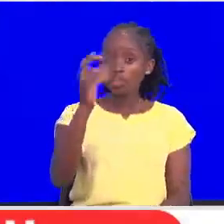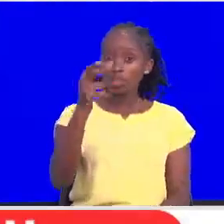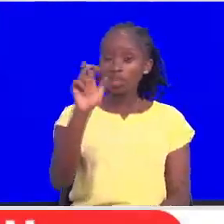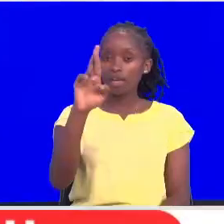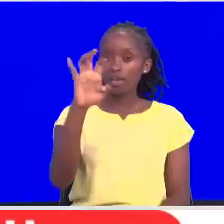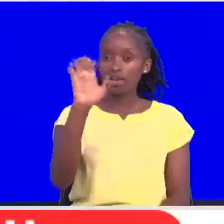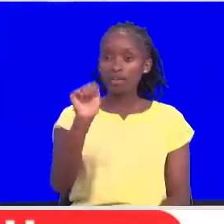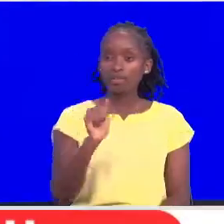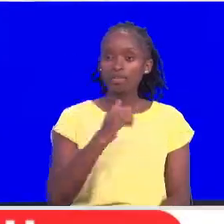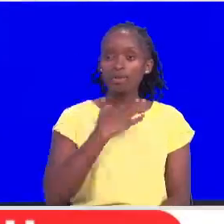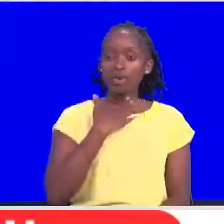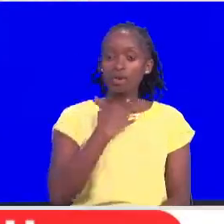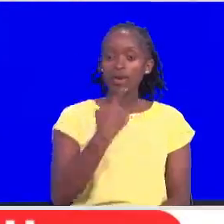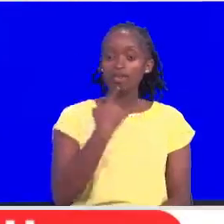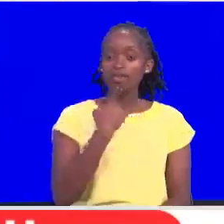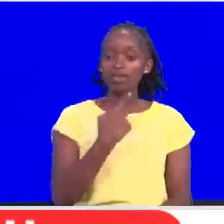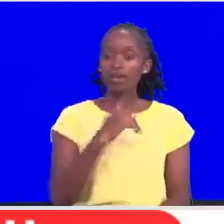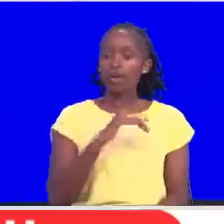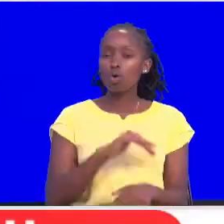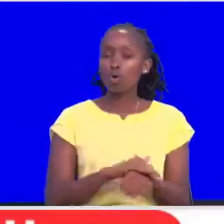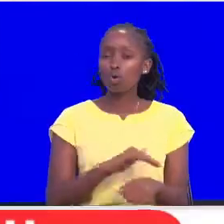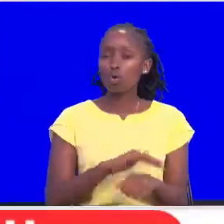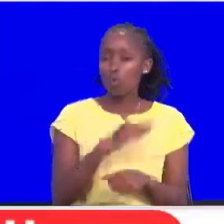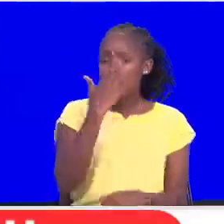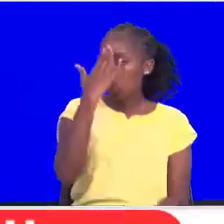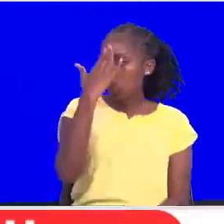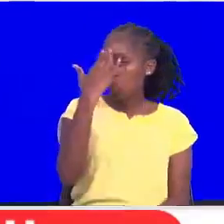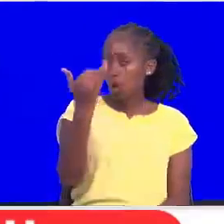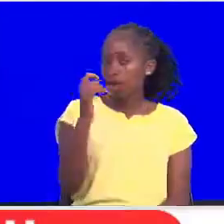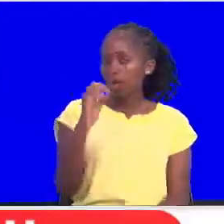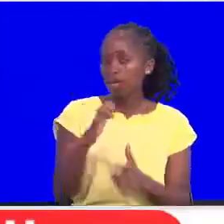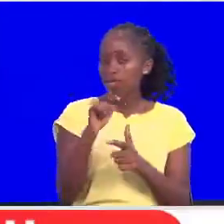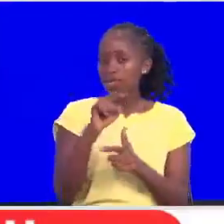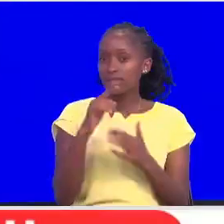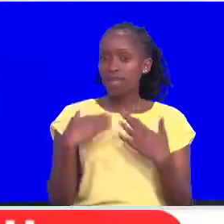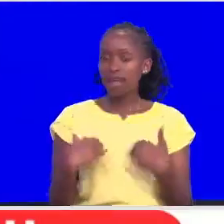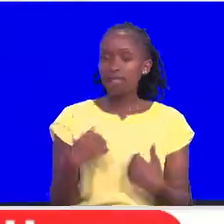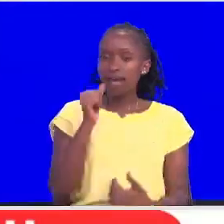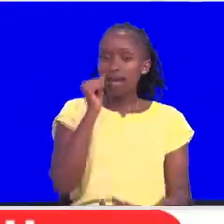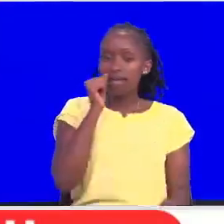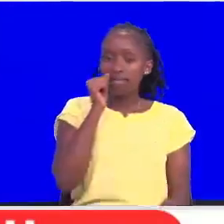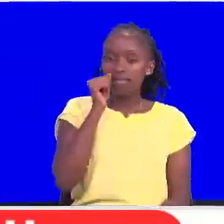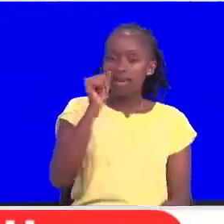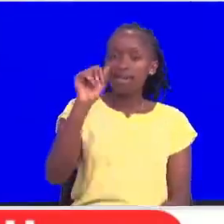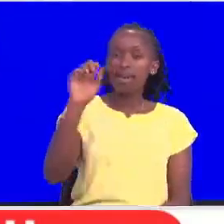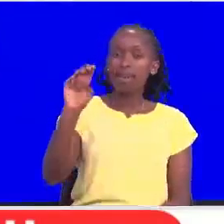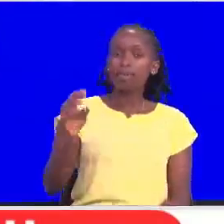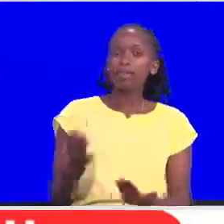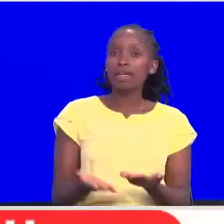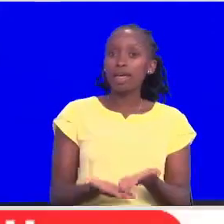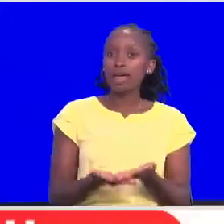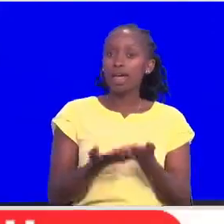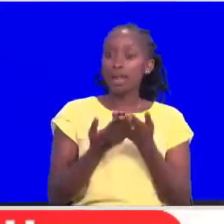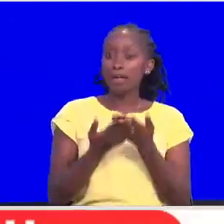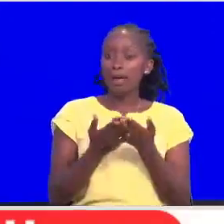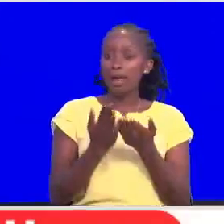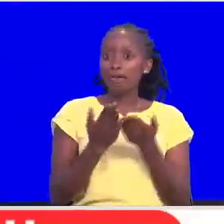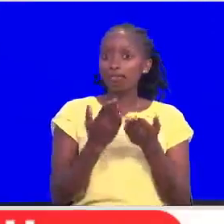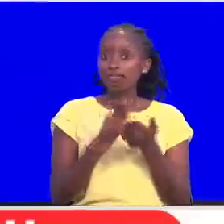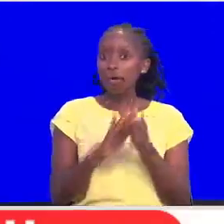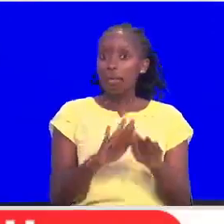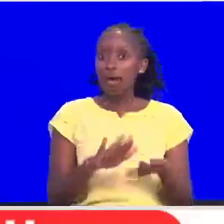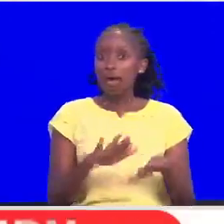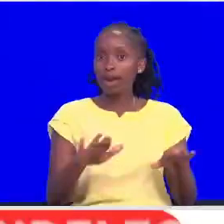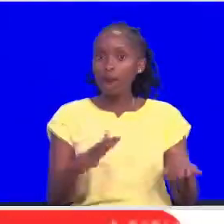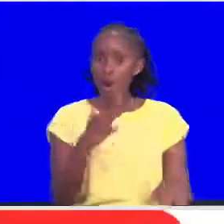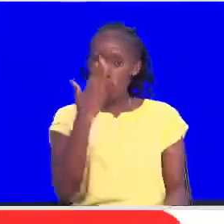hivi. Ni vizuri tu kwa sababu hata hizo 500 meters itasaidia mahali. Maana